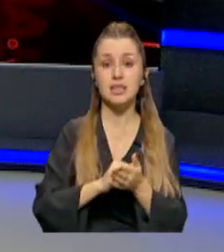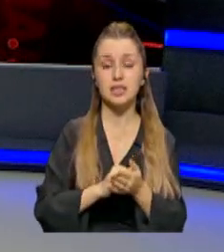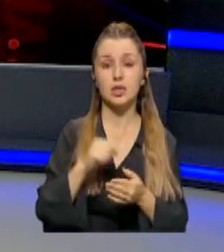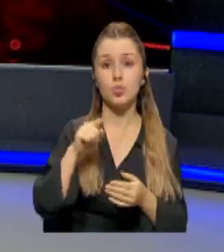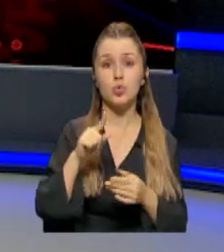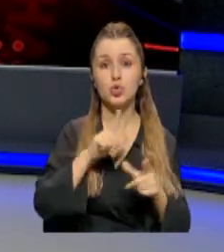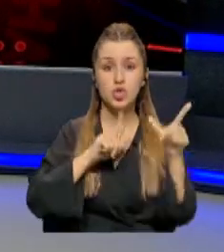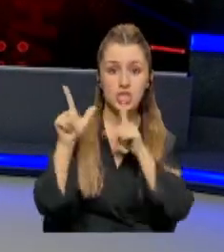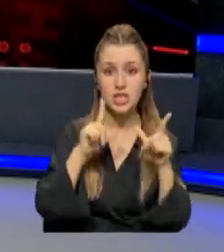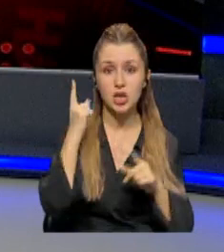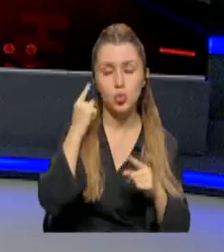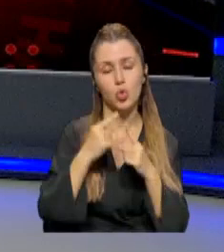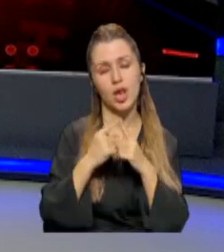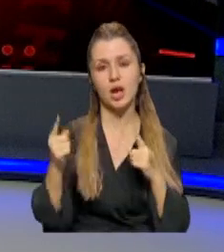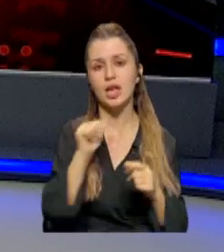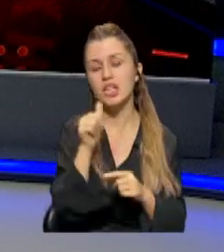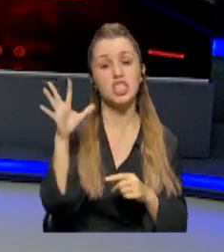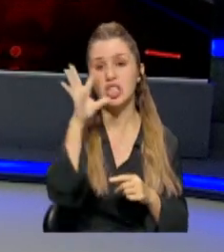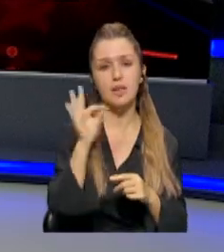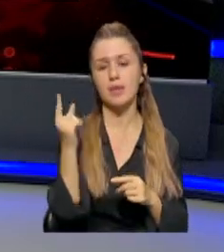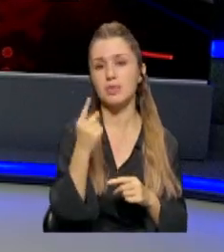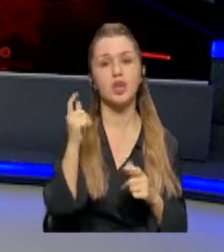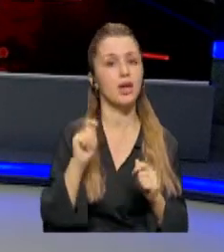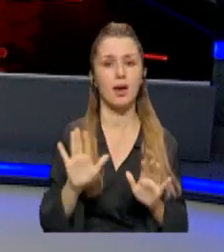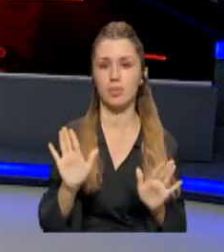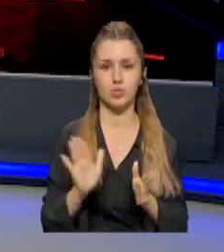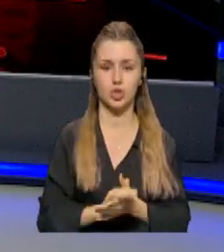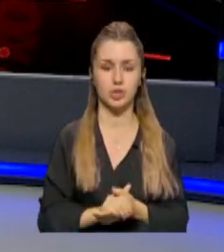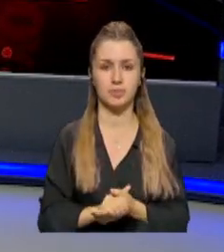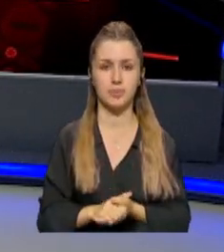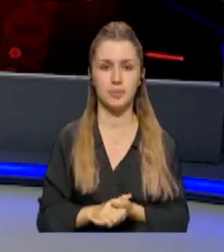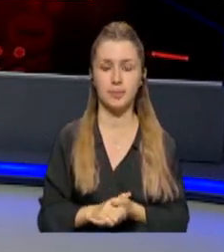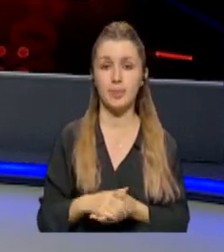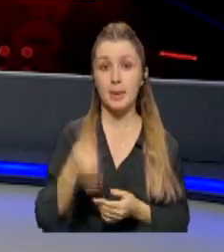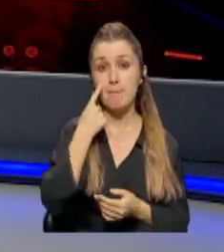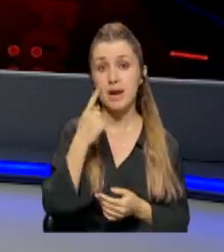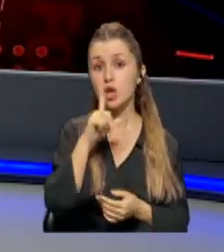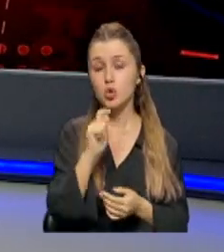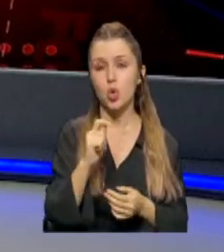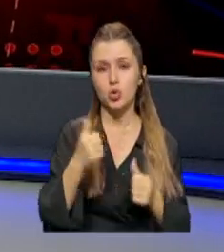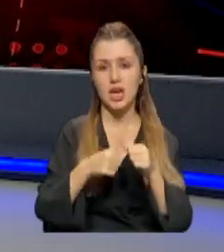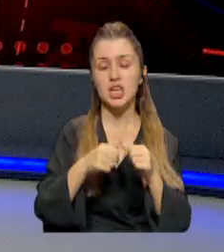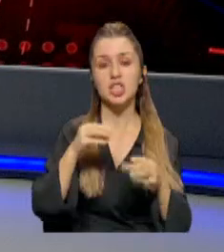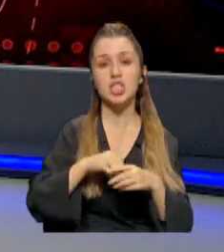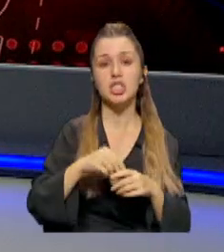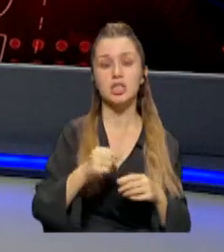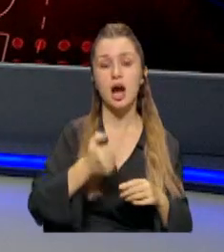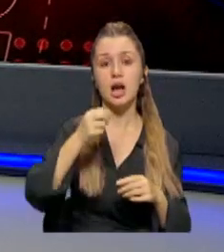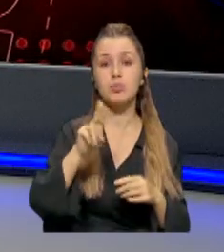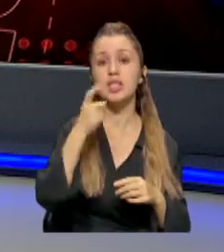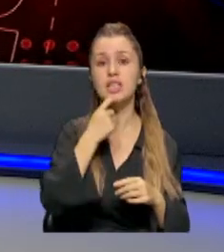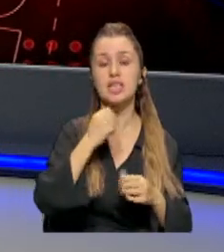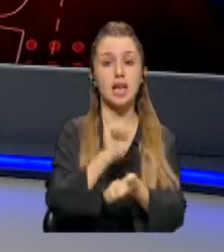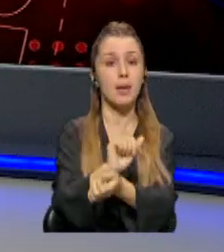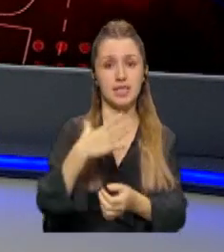bu çığlık duyulana kadar hiç kimse bir şey yapmamış. Bakın, sözde kocası için 67 yıl hapis